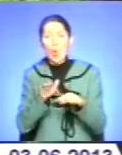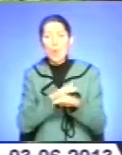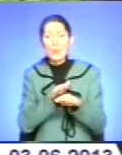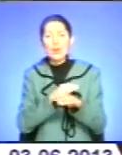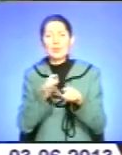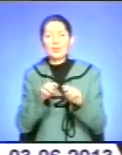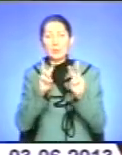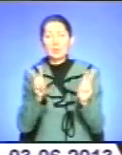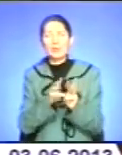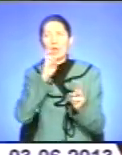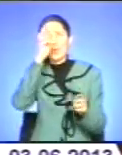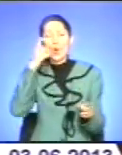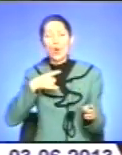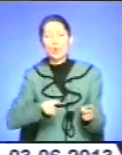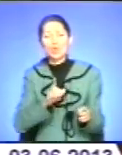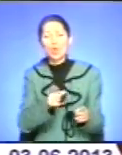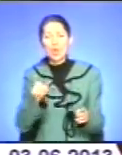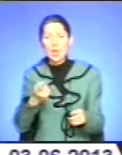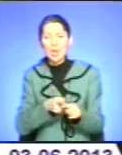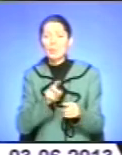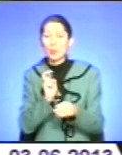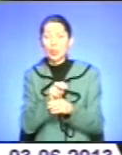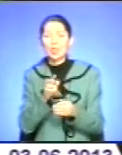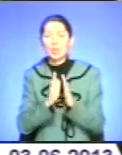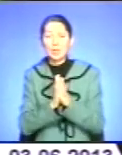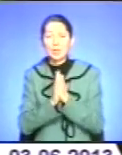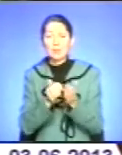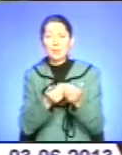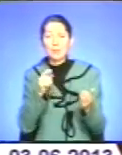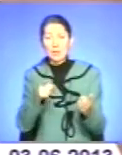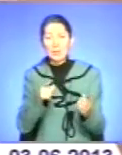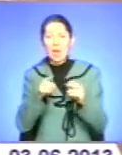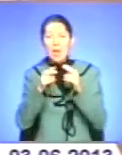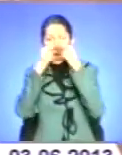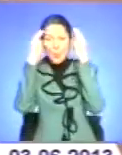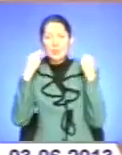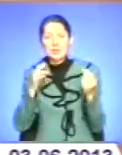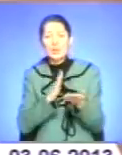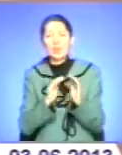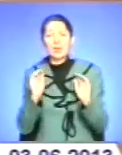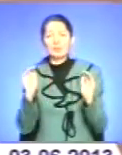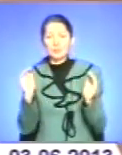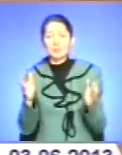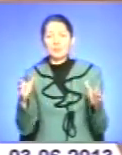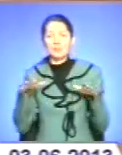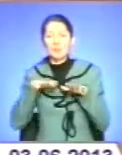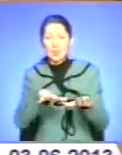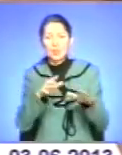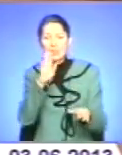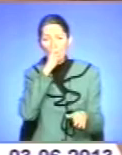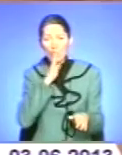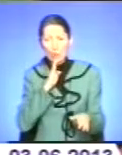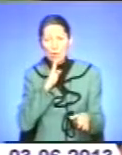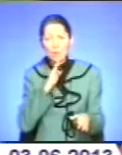цією іконою. Перед тим, як монастир мали захопити вороги, монахам явилася Богородиця та наказала вивезти образ на чернігівські